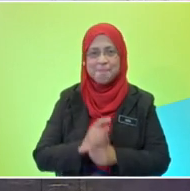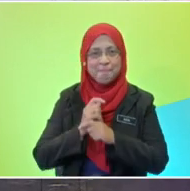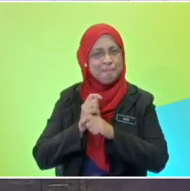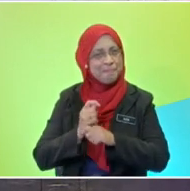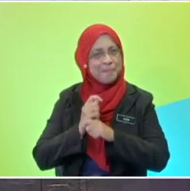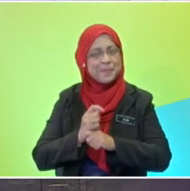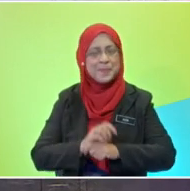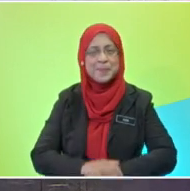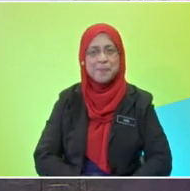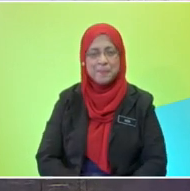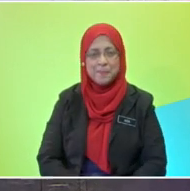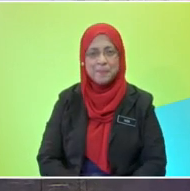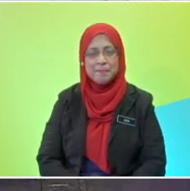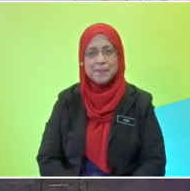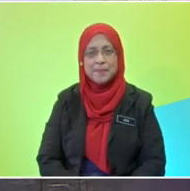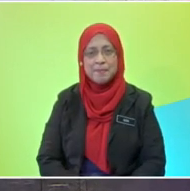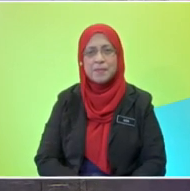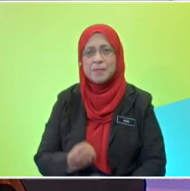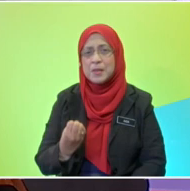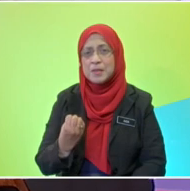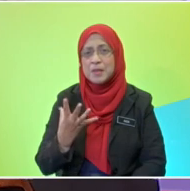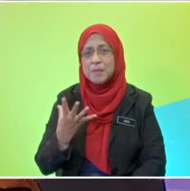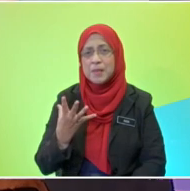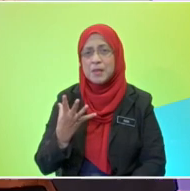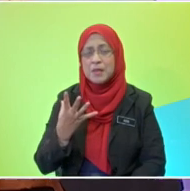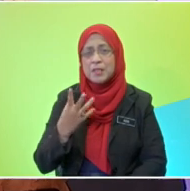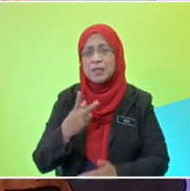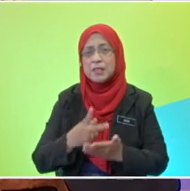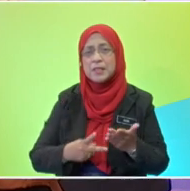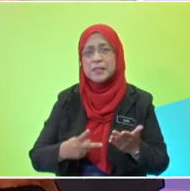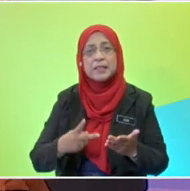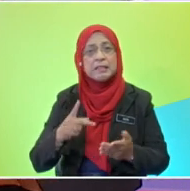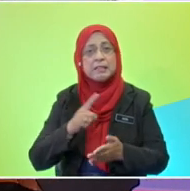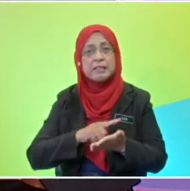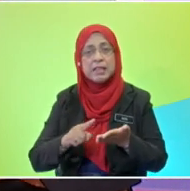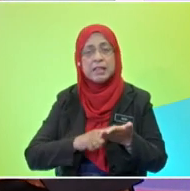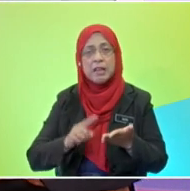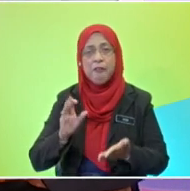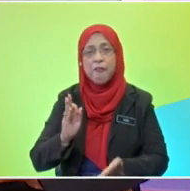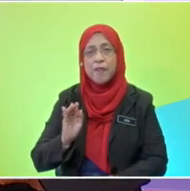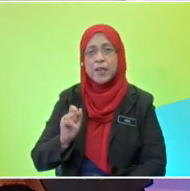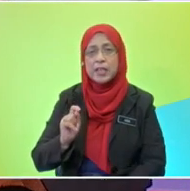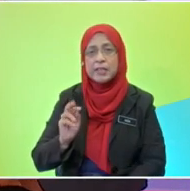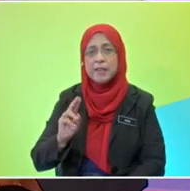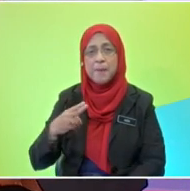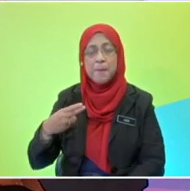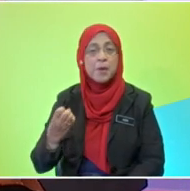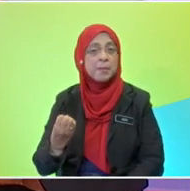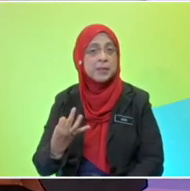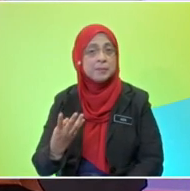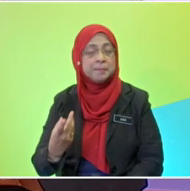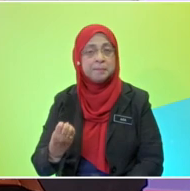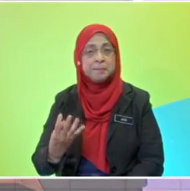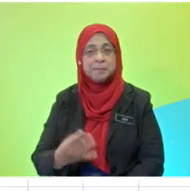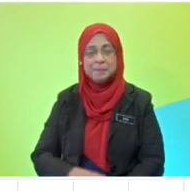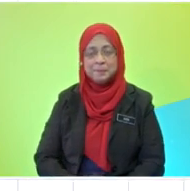Oke seterusnya berapakah kadar zakat fitrah Siapa pula nih berapa kada zakat fitrah yang kita sebut